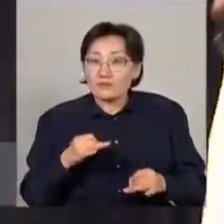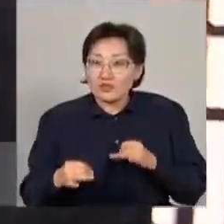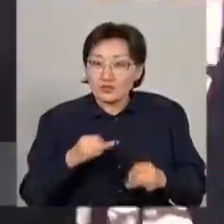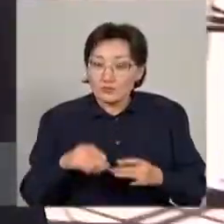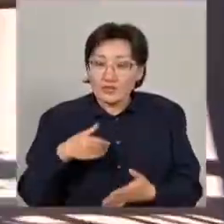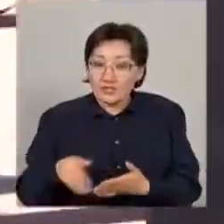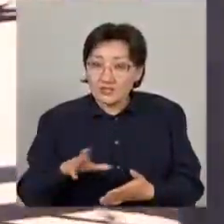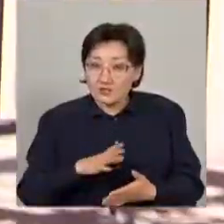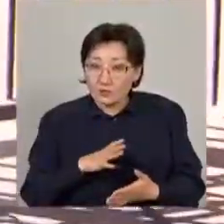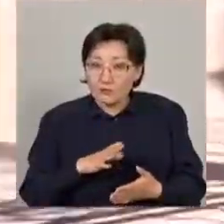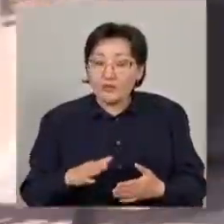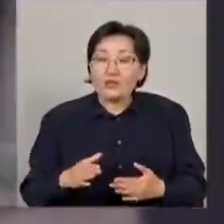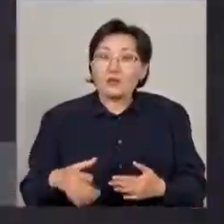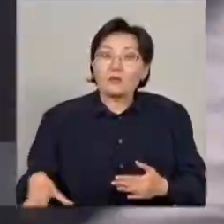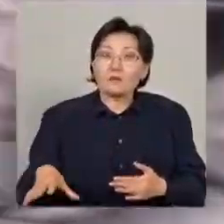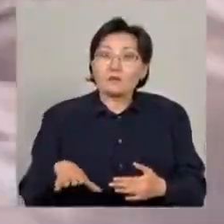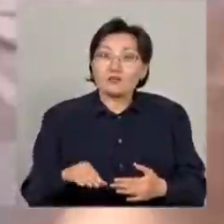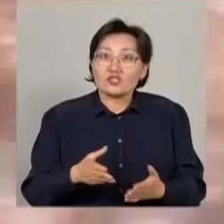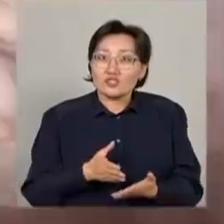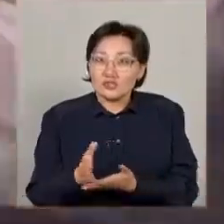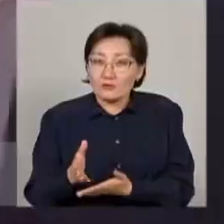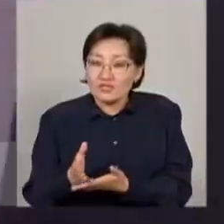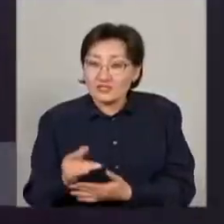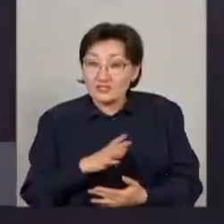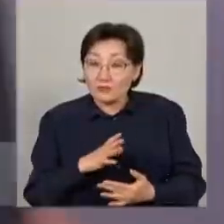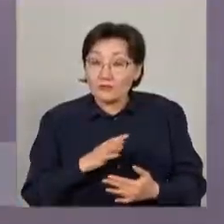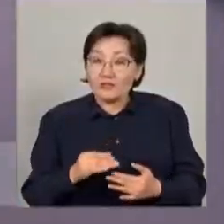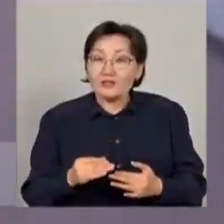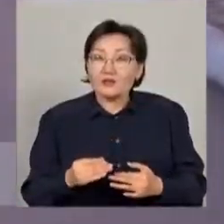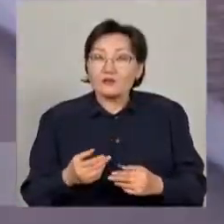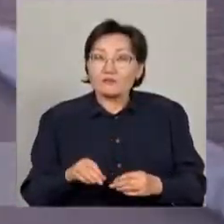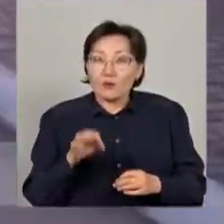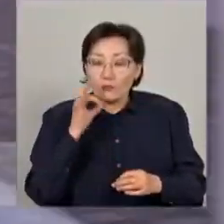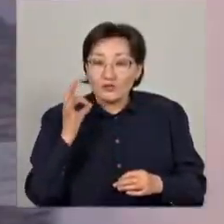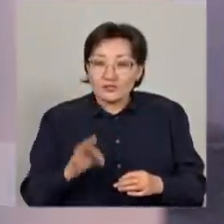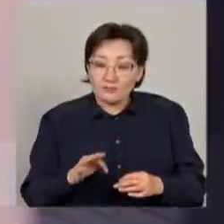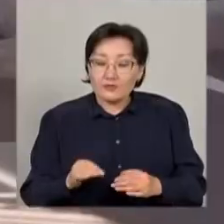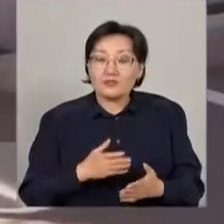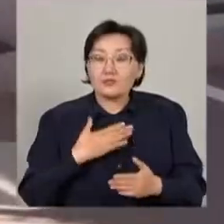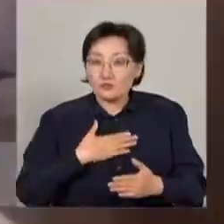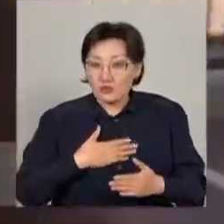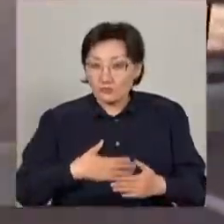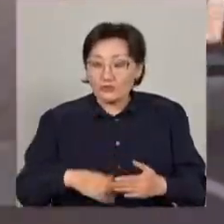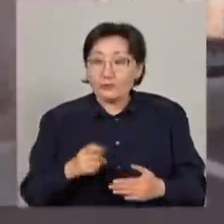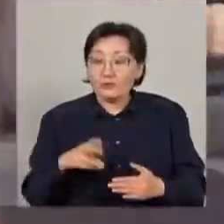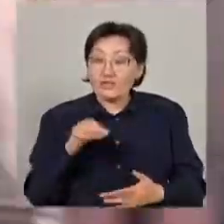кесілді бас тартып, жолындағысын жайпап ішке қарай еніп жатса, тіс қаққандары асықпай аптықпай тұрып бірнеше сұраққа жауап